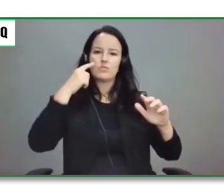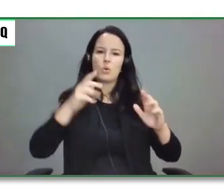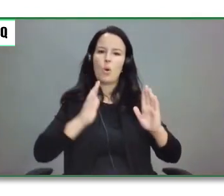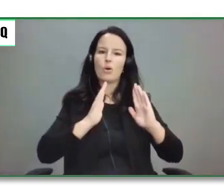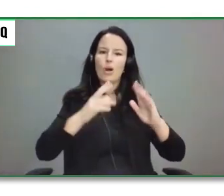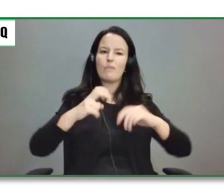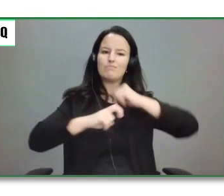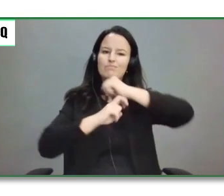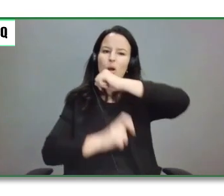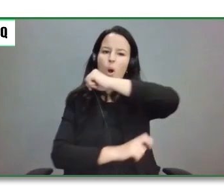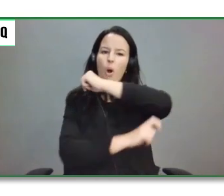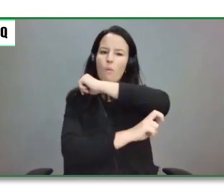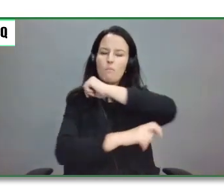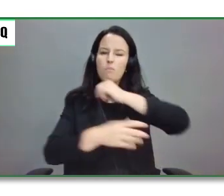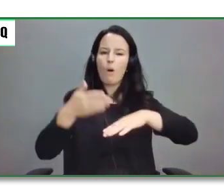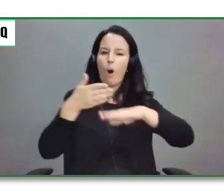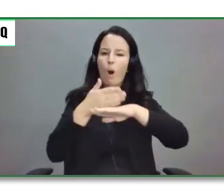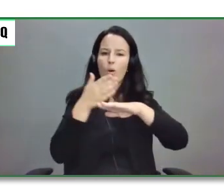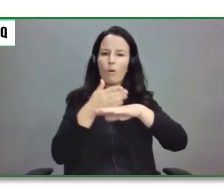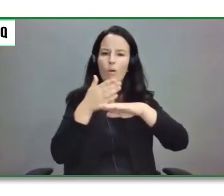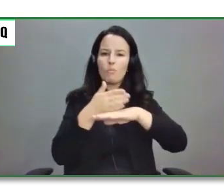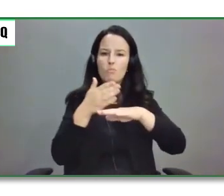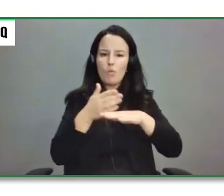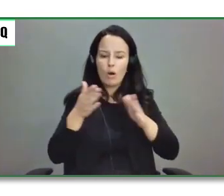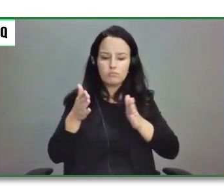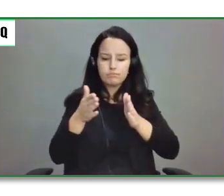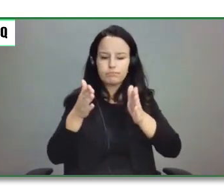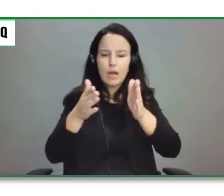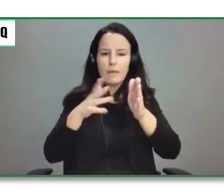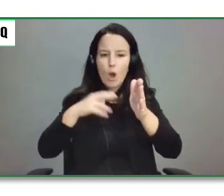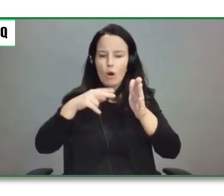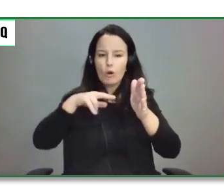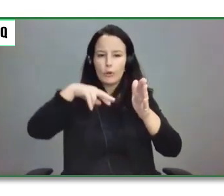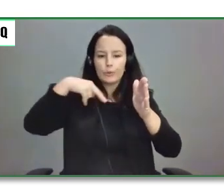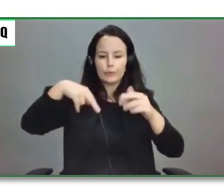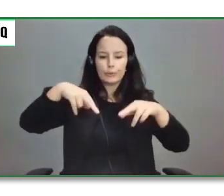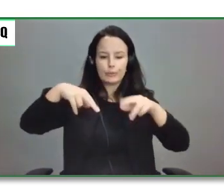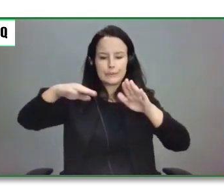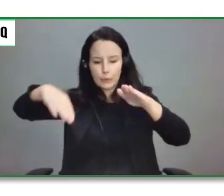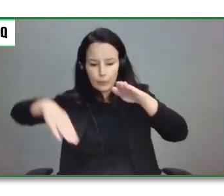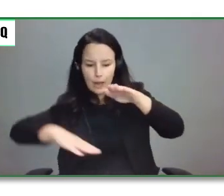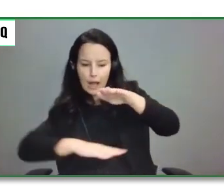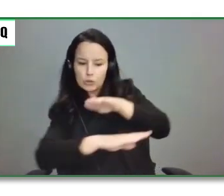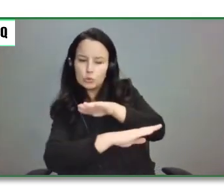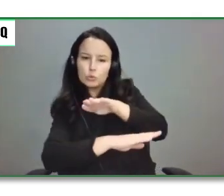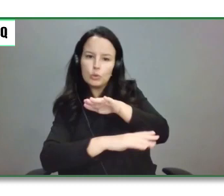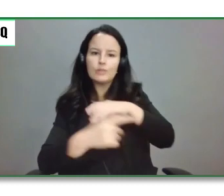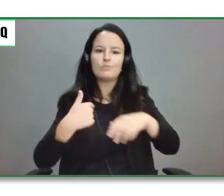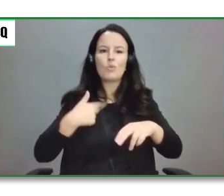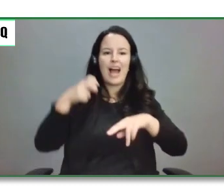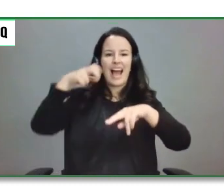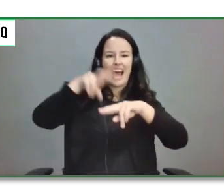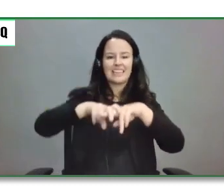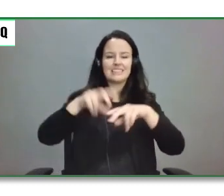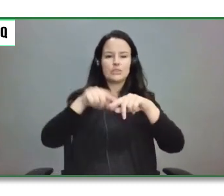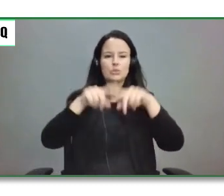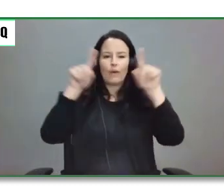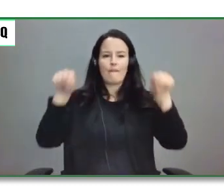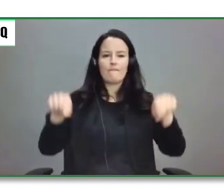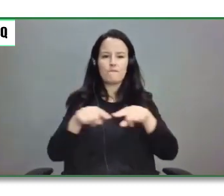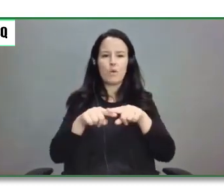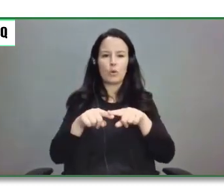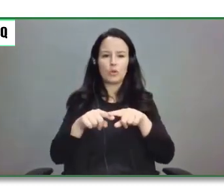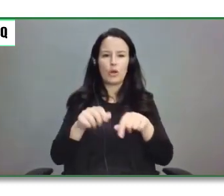étroit qui se trouve au-dessus d'un petit ruisseau plutôt. Je suis assise dans un fauteuil roulant tout-terrain à une